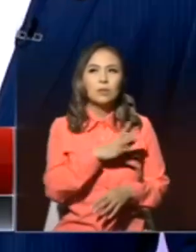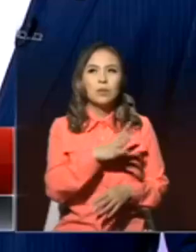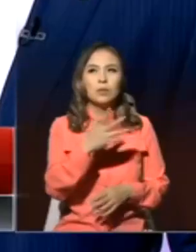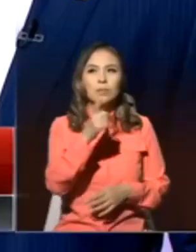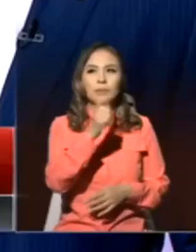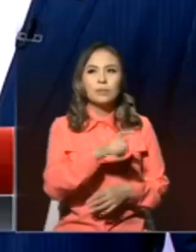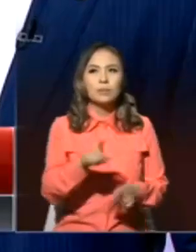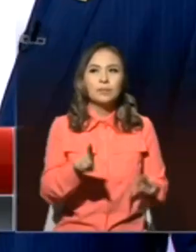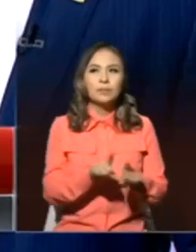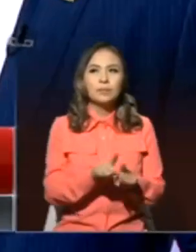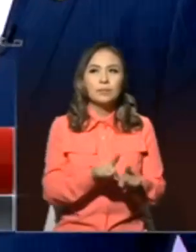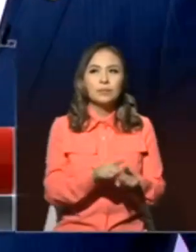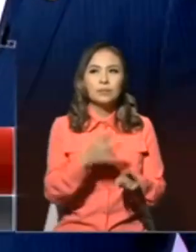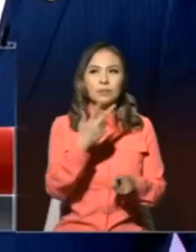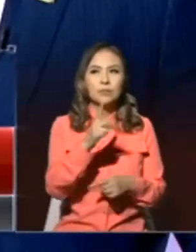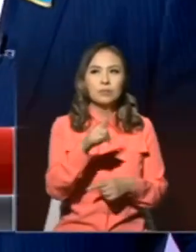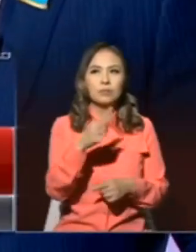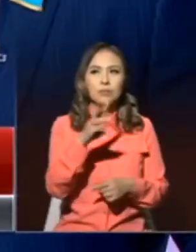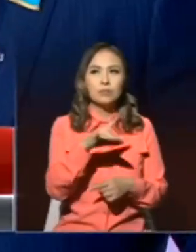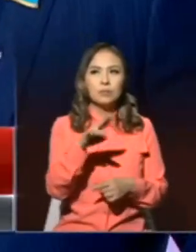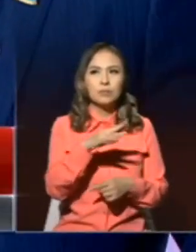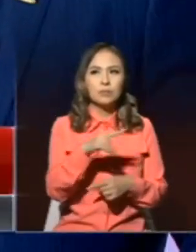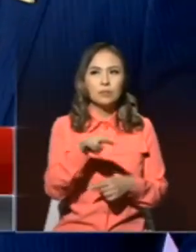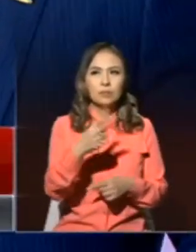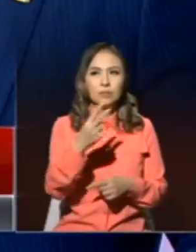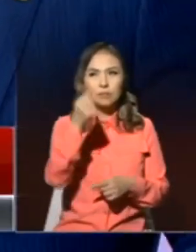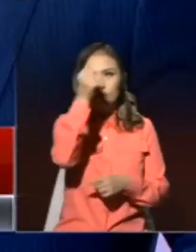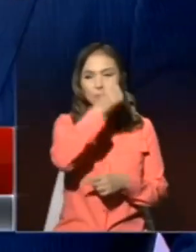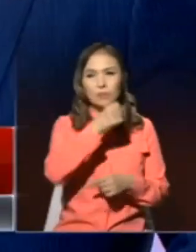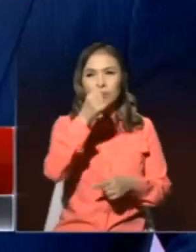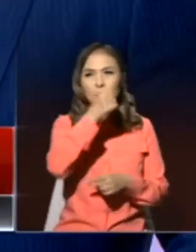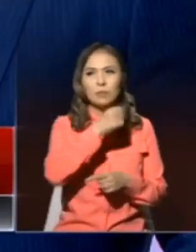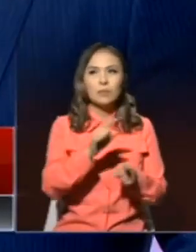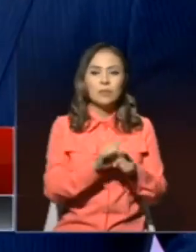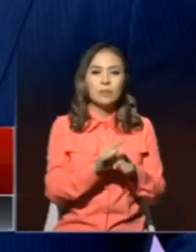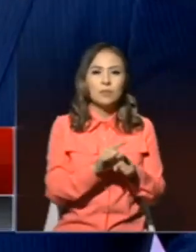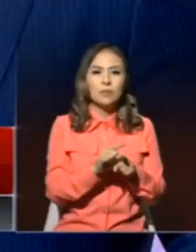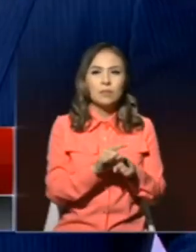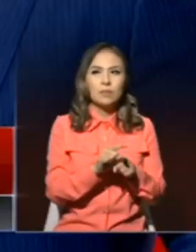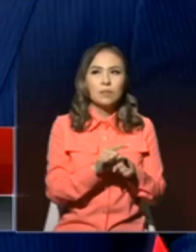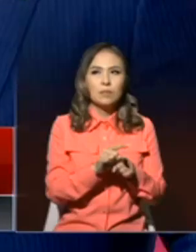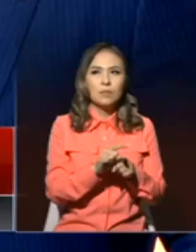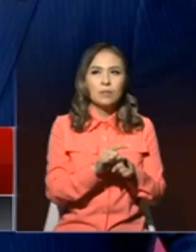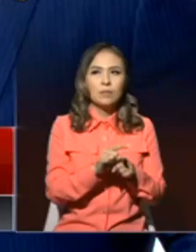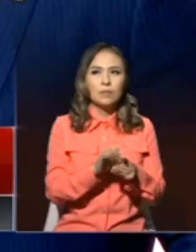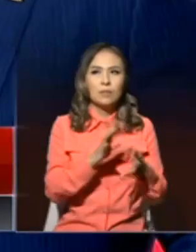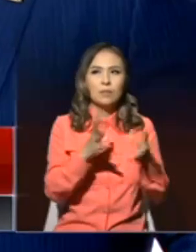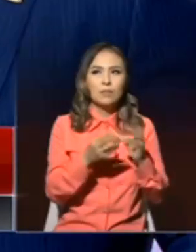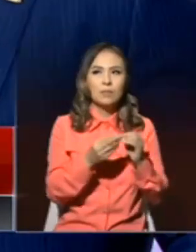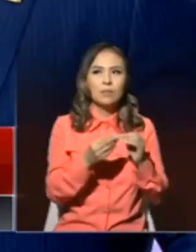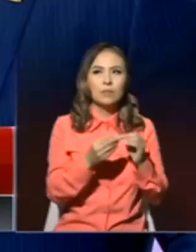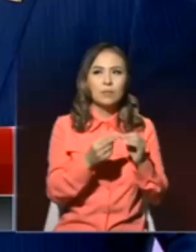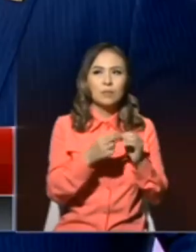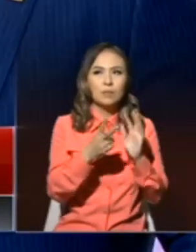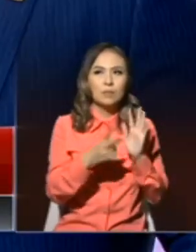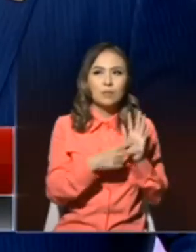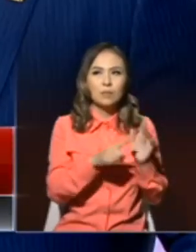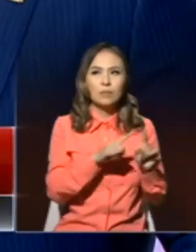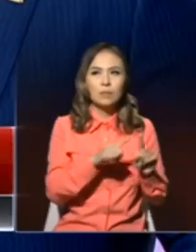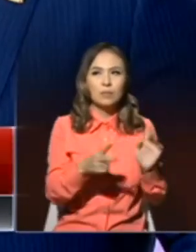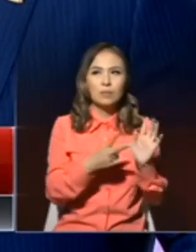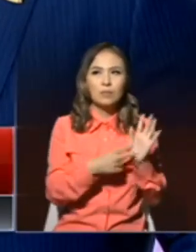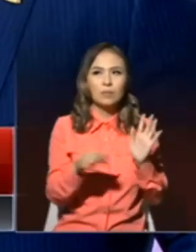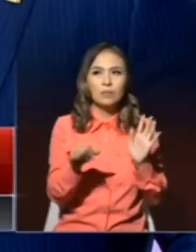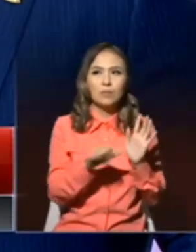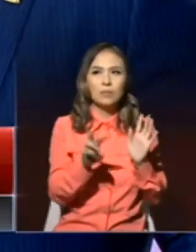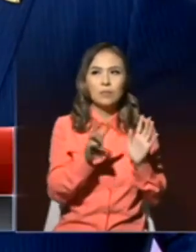дамытып жатқан. 3.5 миллиардтан аса аударды 22-ші жылдың өзінде. Керемет. 22-ші. Ал жалпы 2007 жылдан бері 7.5